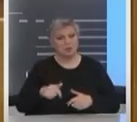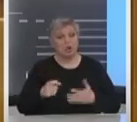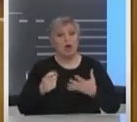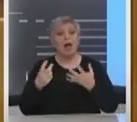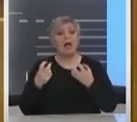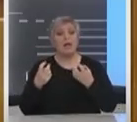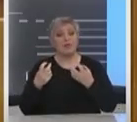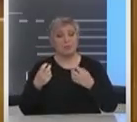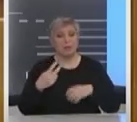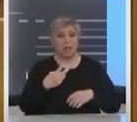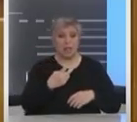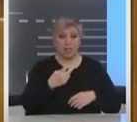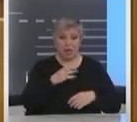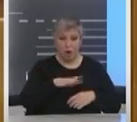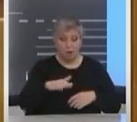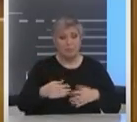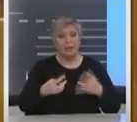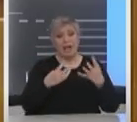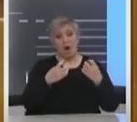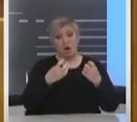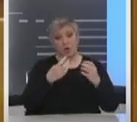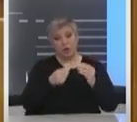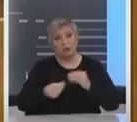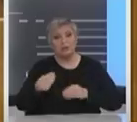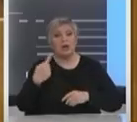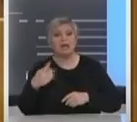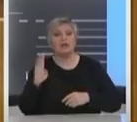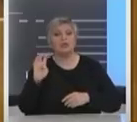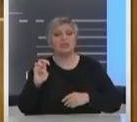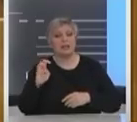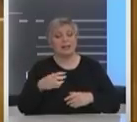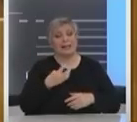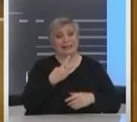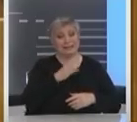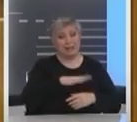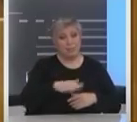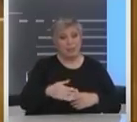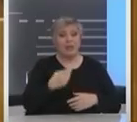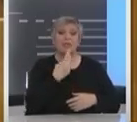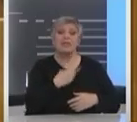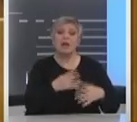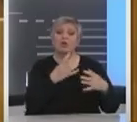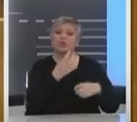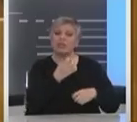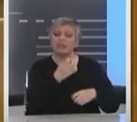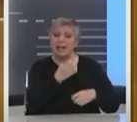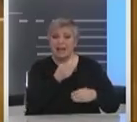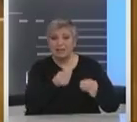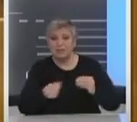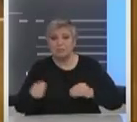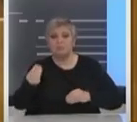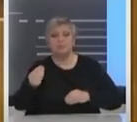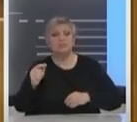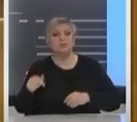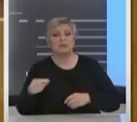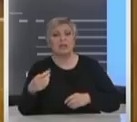με δύο παιδιά από 80 ευρώ που λάμβανε μέχρι σήμερα θα λάβει 140, μια οικογένεια με τρία παιδιά από 240 ευρώ που λάμβανε μέχρι σήμερα